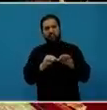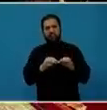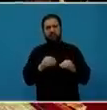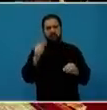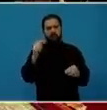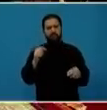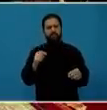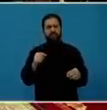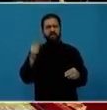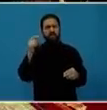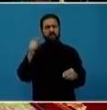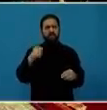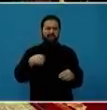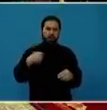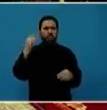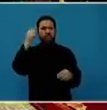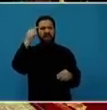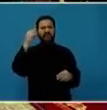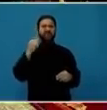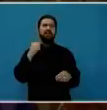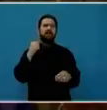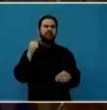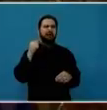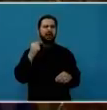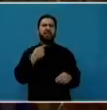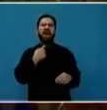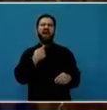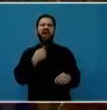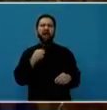mă gândesc la glasul, la glasul acela al